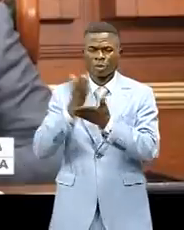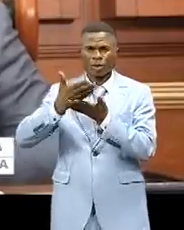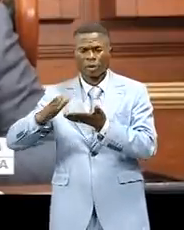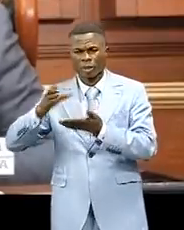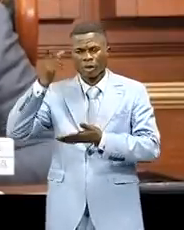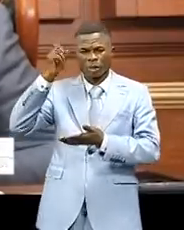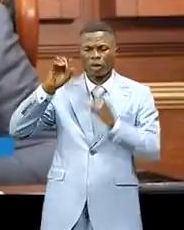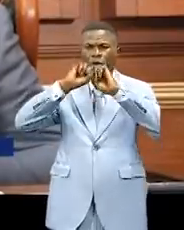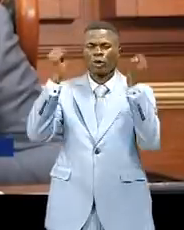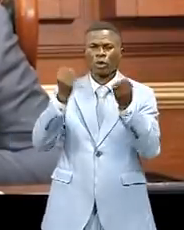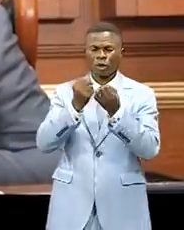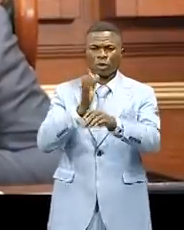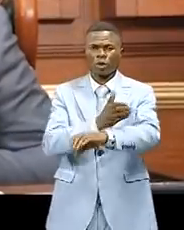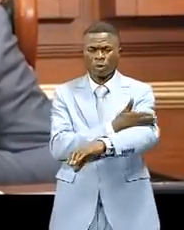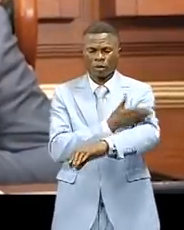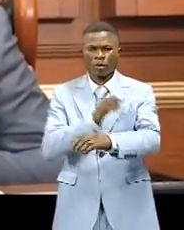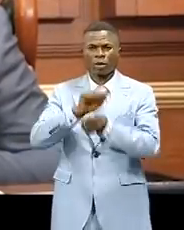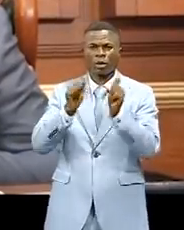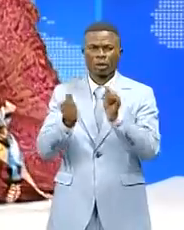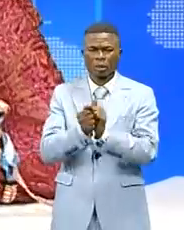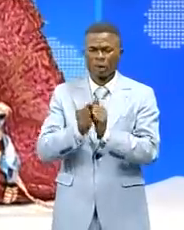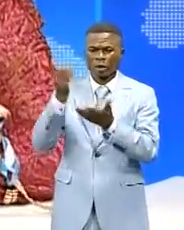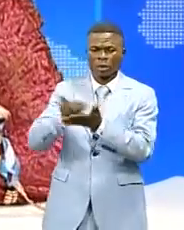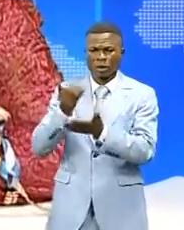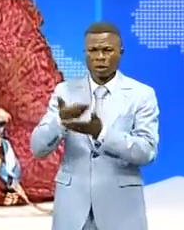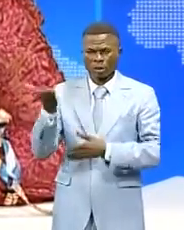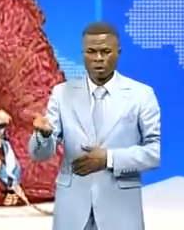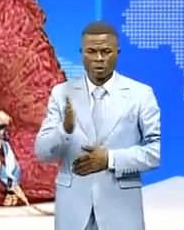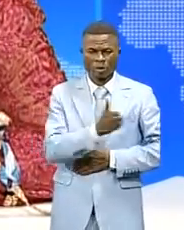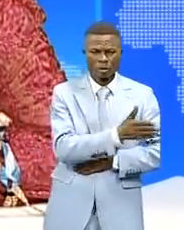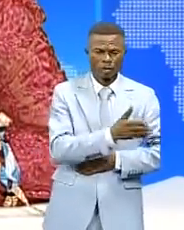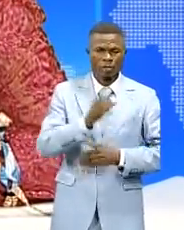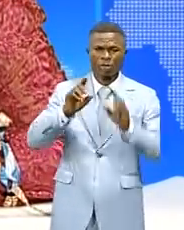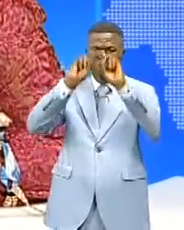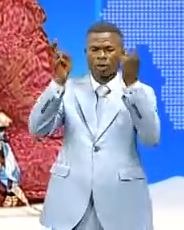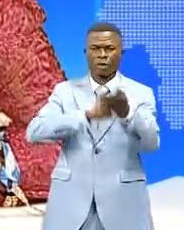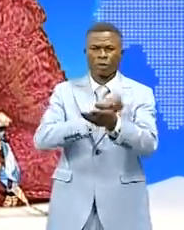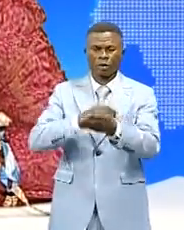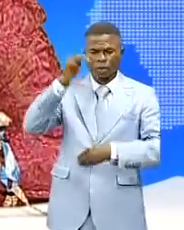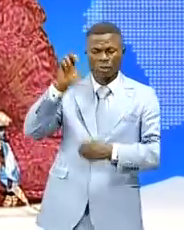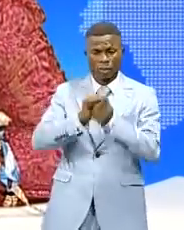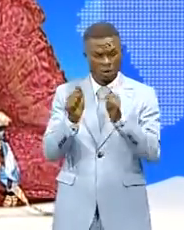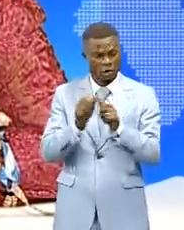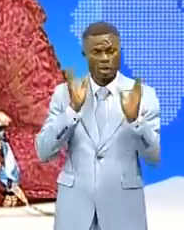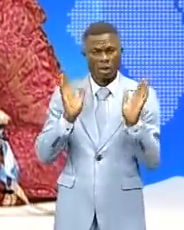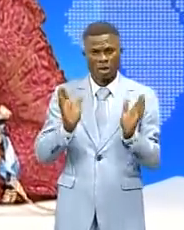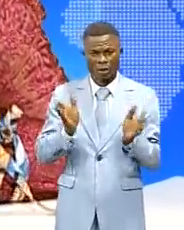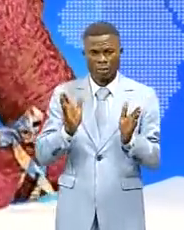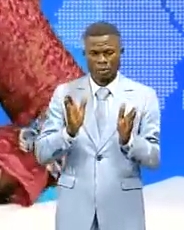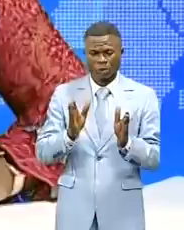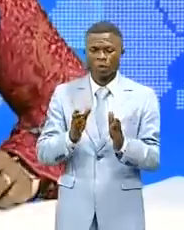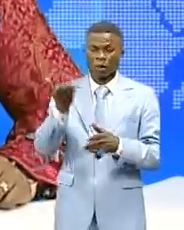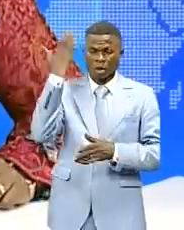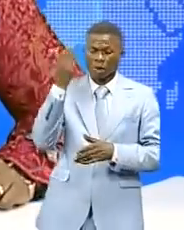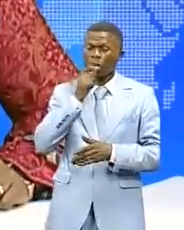des sociétés évoluant dans les secteurs et satif goma au nord kivu la situation reste préoccupante après la coulée